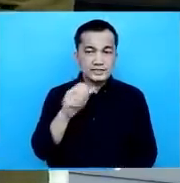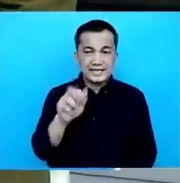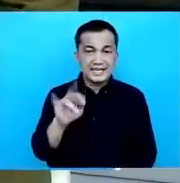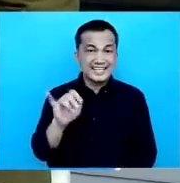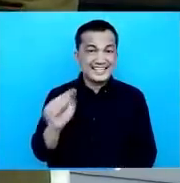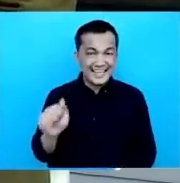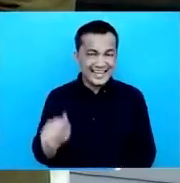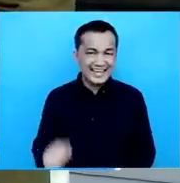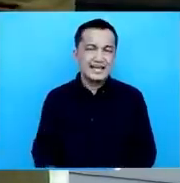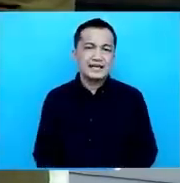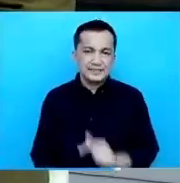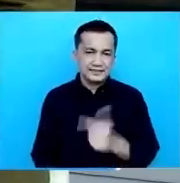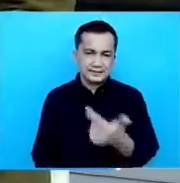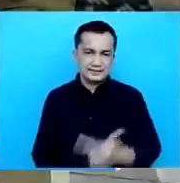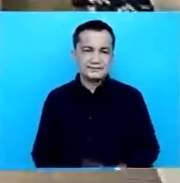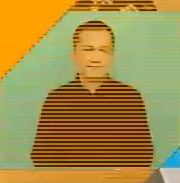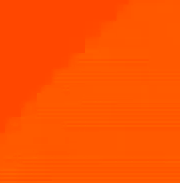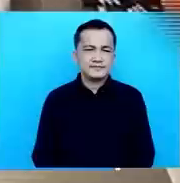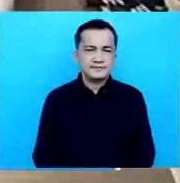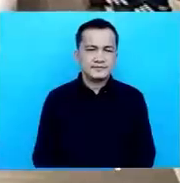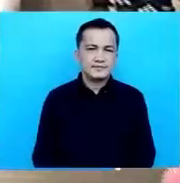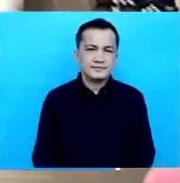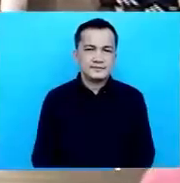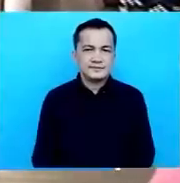frontline ng balitang yan, si Ian Suyo.